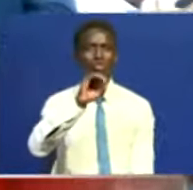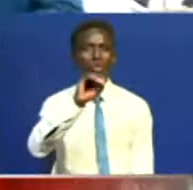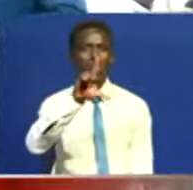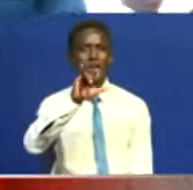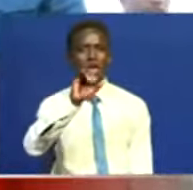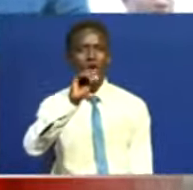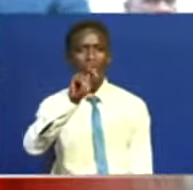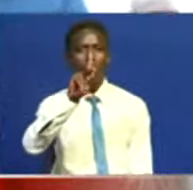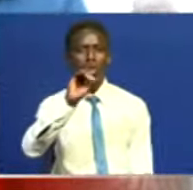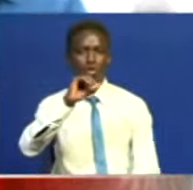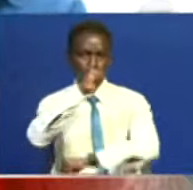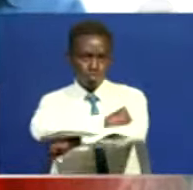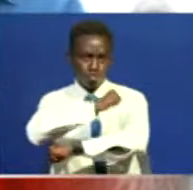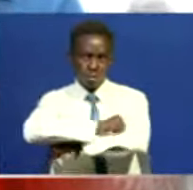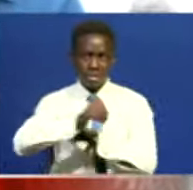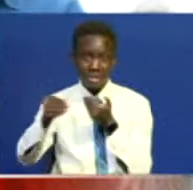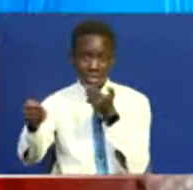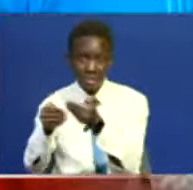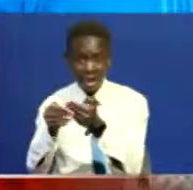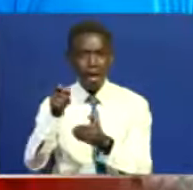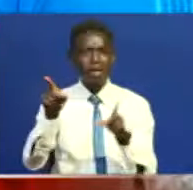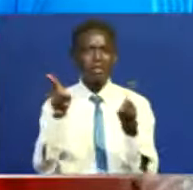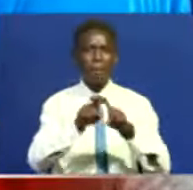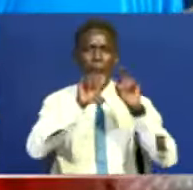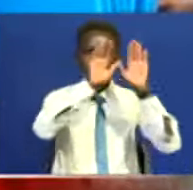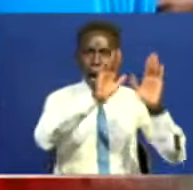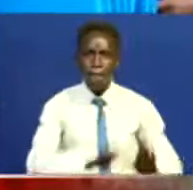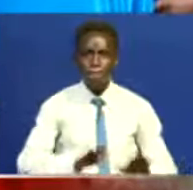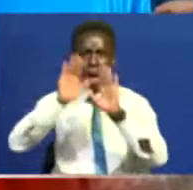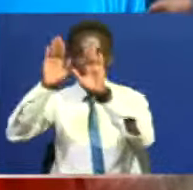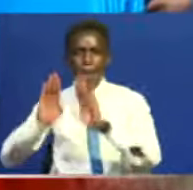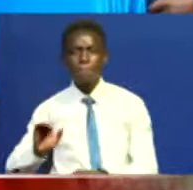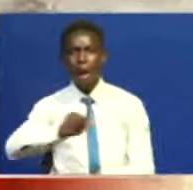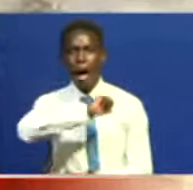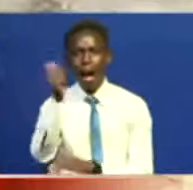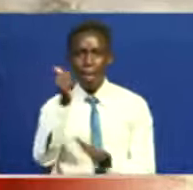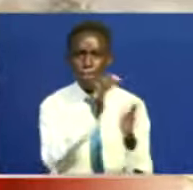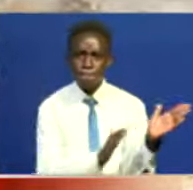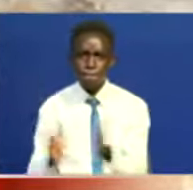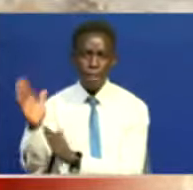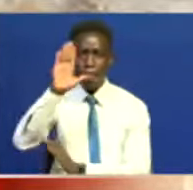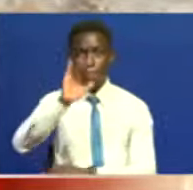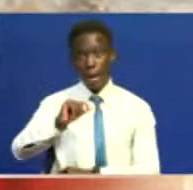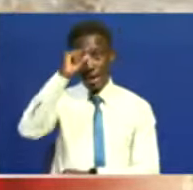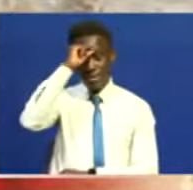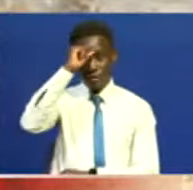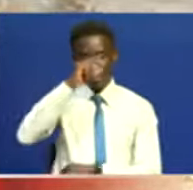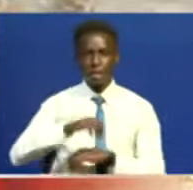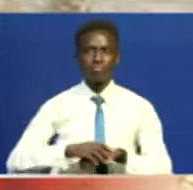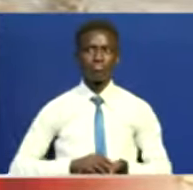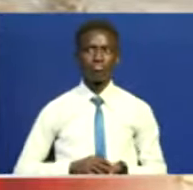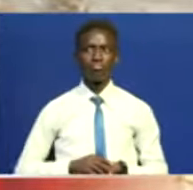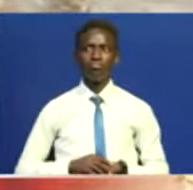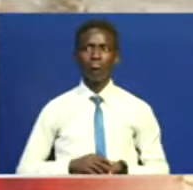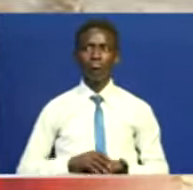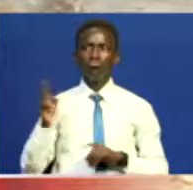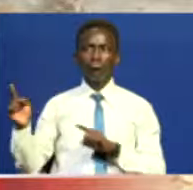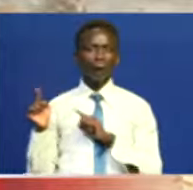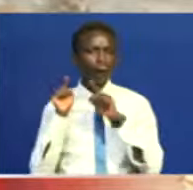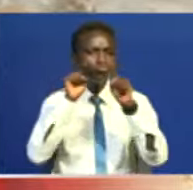na kupigia debe miradi mingine inayotekelezwa na serikali yake. Ameenda kotini kuzuia hii